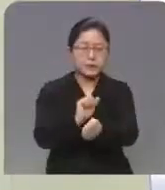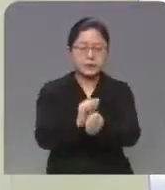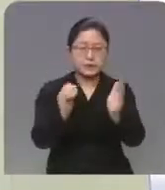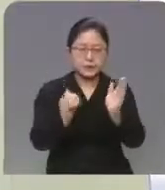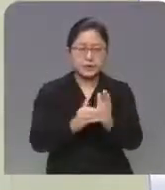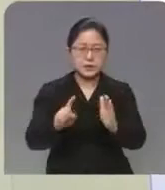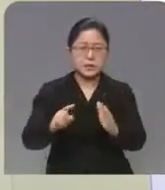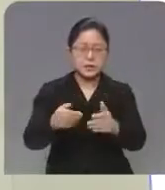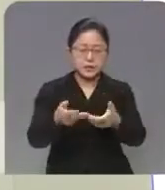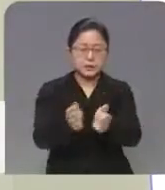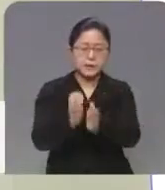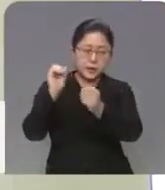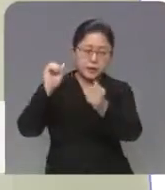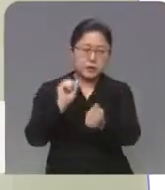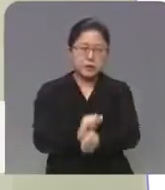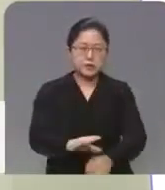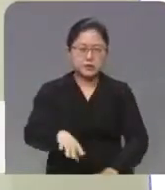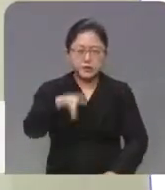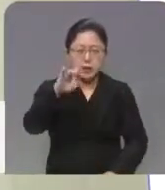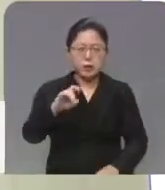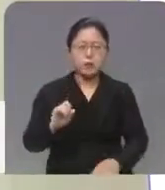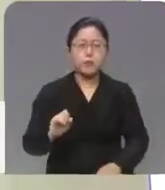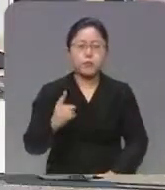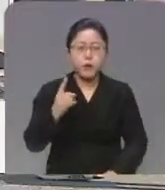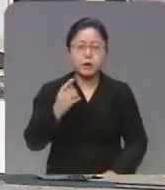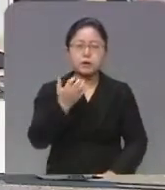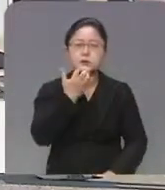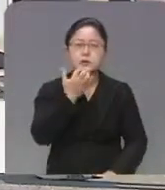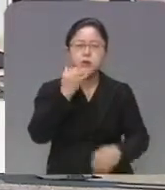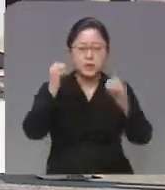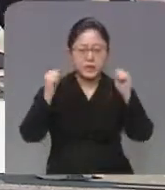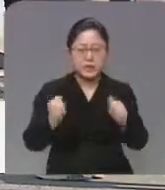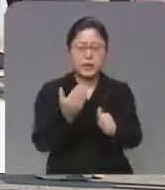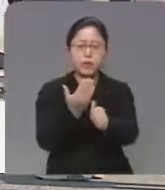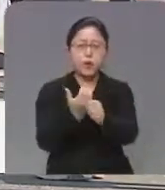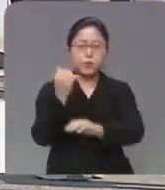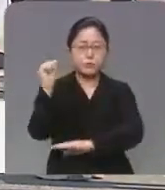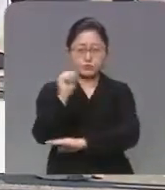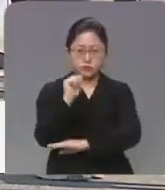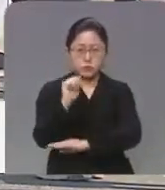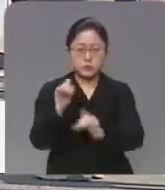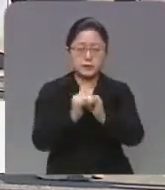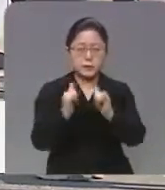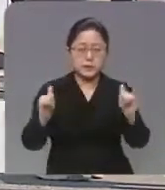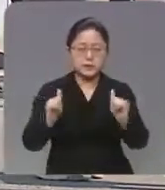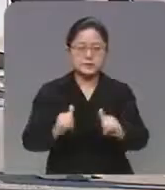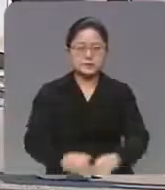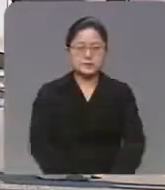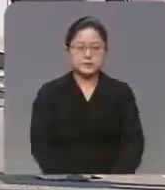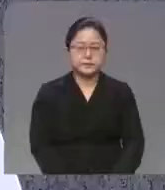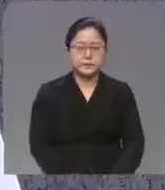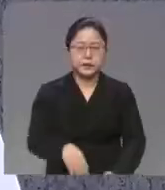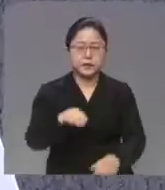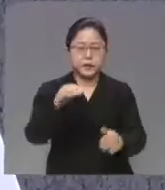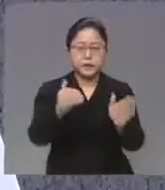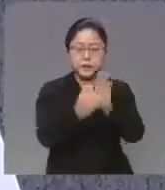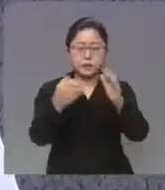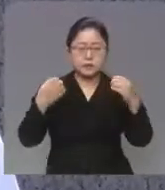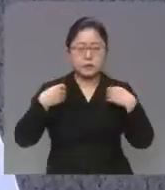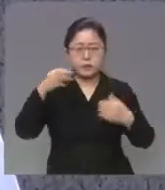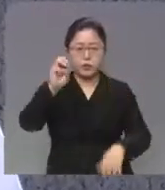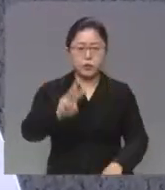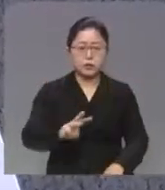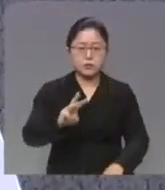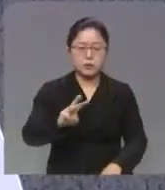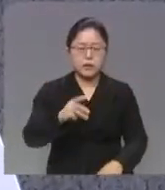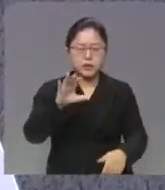이 집단 감염의 최초 감염원은 서울에 사는 화물차 운전기사로 밝혀졌습니다. 방역당국은 광주의